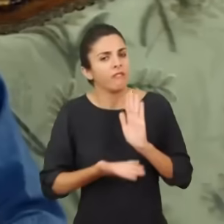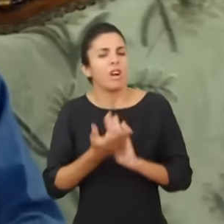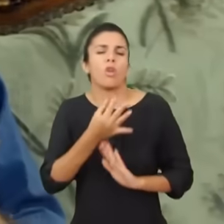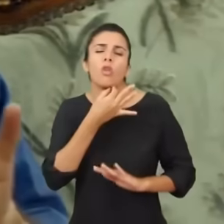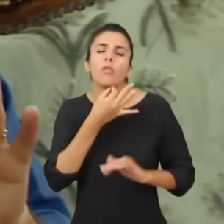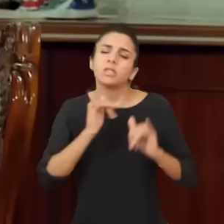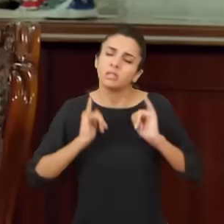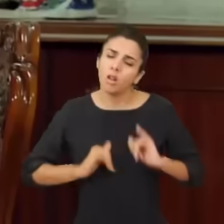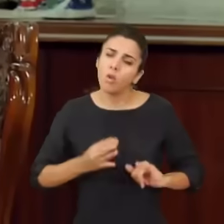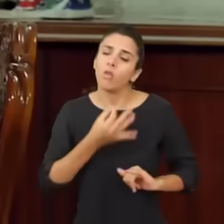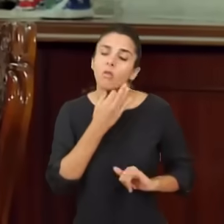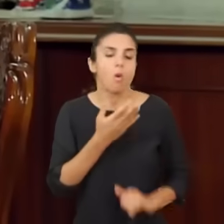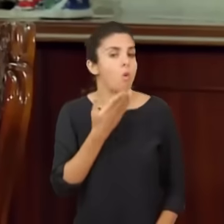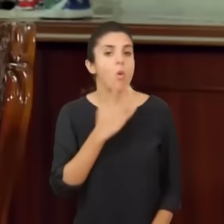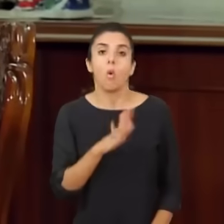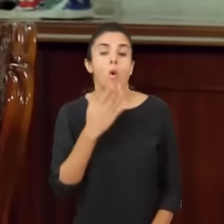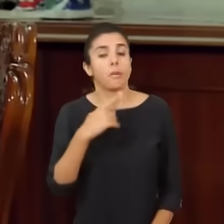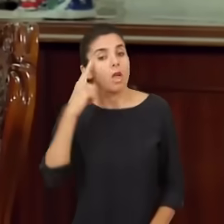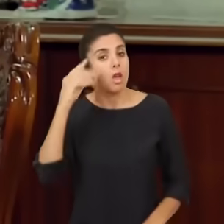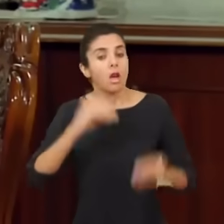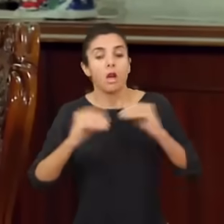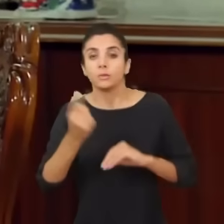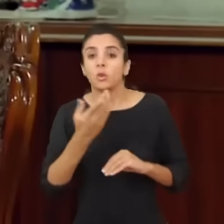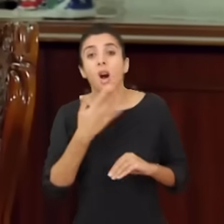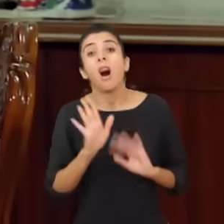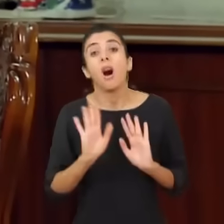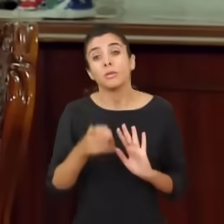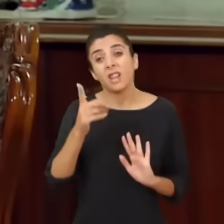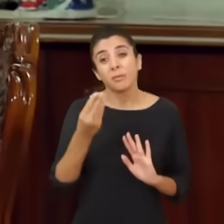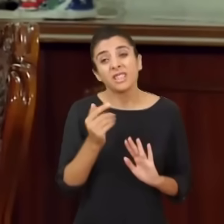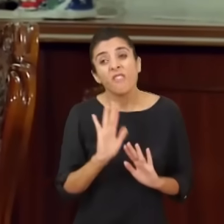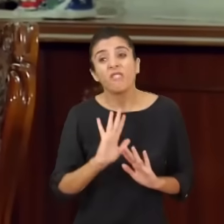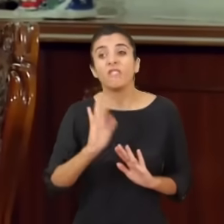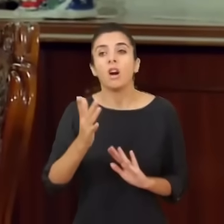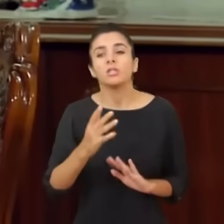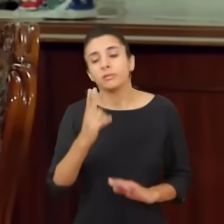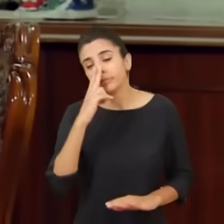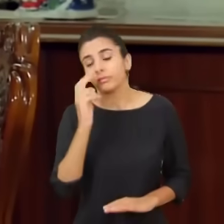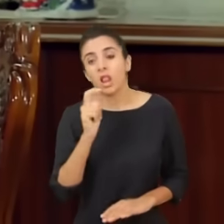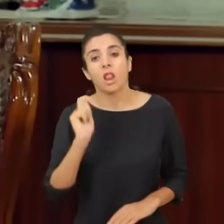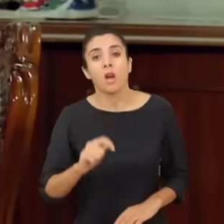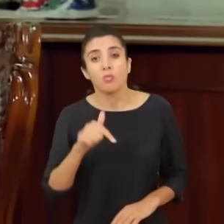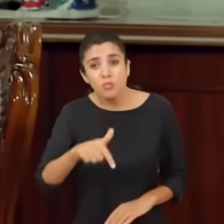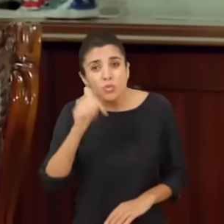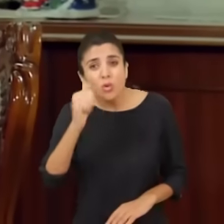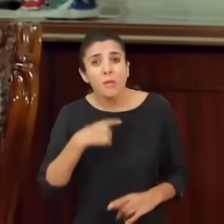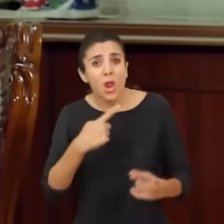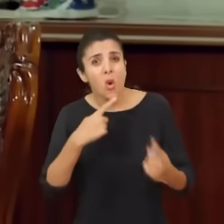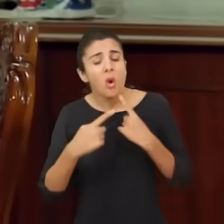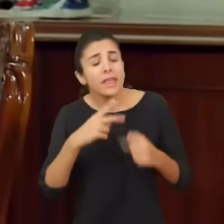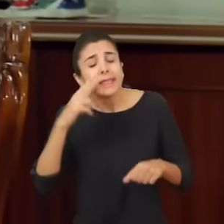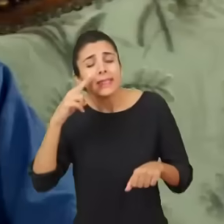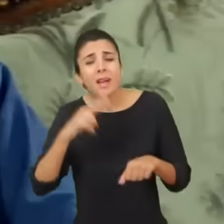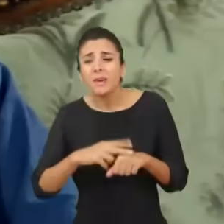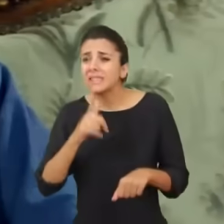ol, abartma. Yo yo, ben hiç abartmıyorum. Ama sen biraz fazla umursamazsın. Daha bugün konuştuğumda